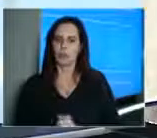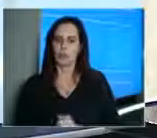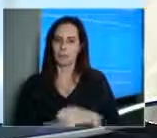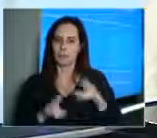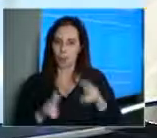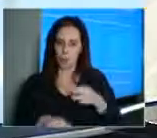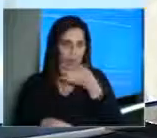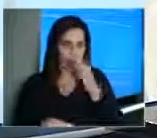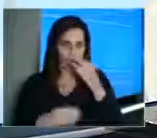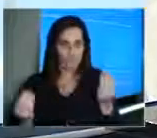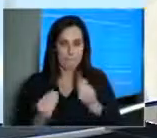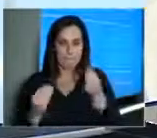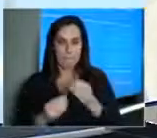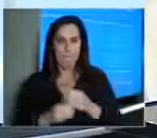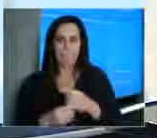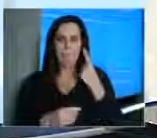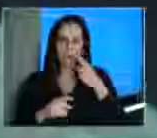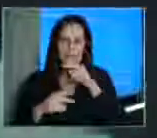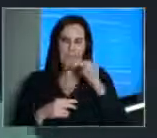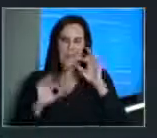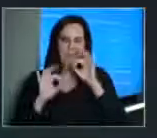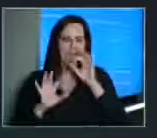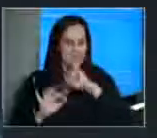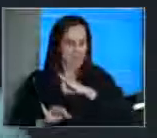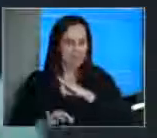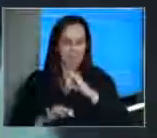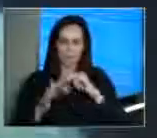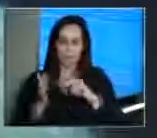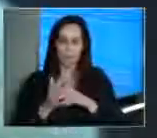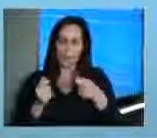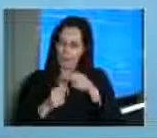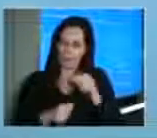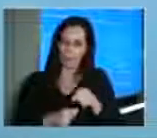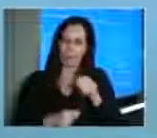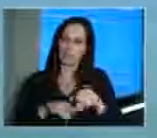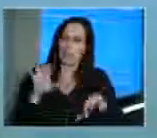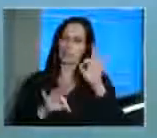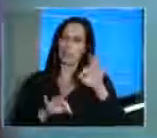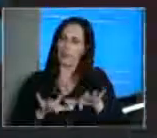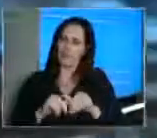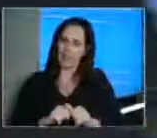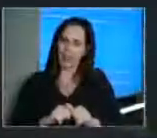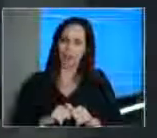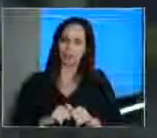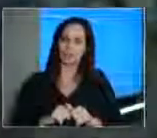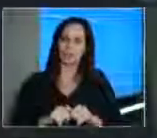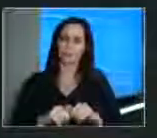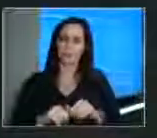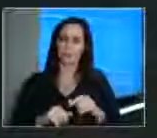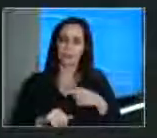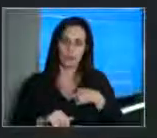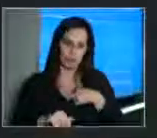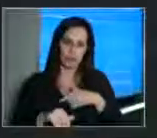להיכנס ולשפר משהו? אחת מהסוגיות הבאמת מאוד מעניינות מהבחינה הזו, היא הצבעה מקוונת. אני מבדיל בין הצבעה מקוונת